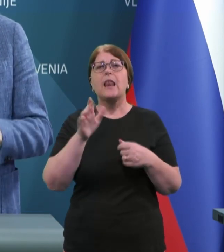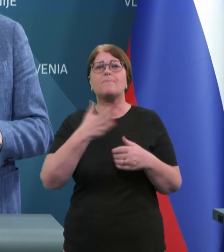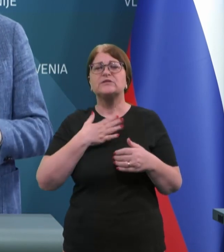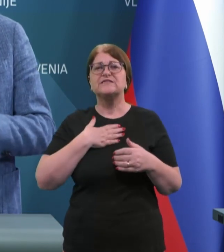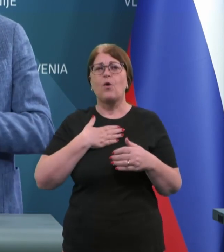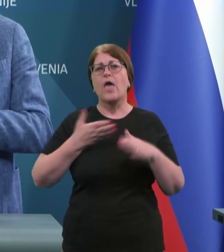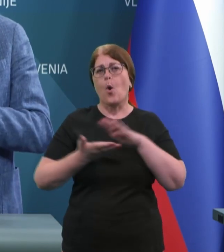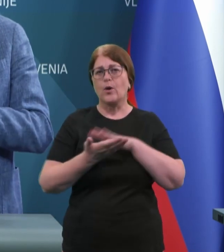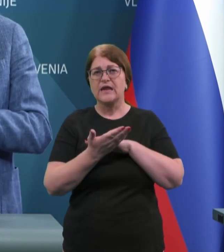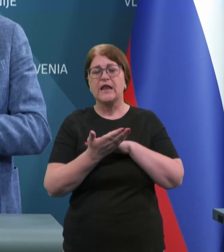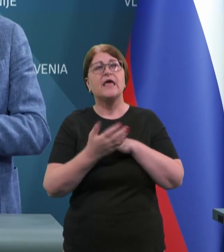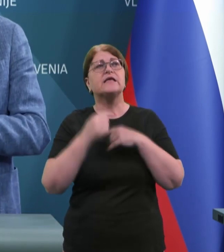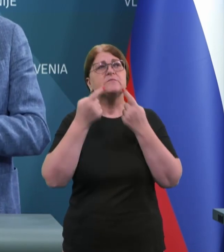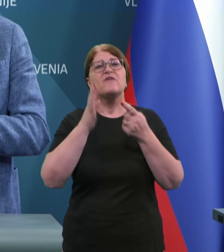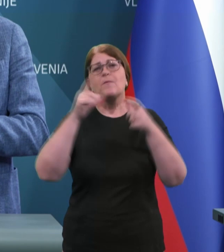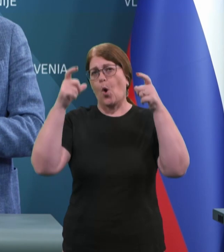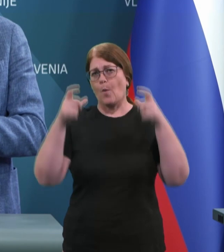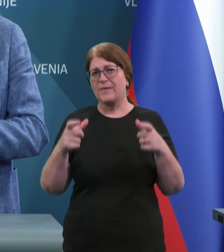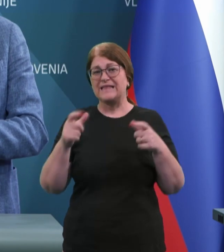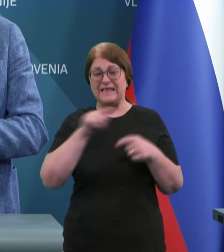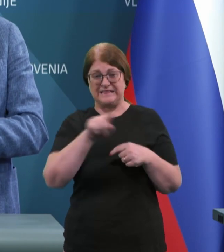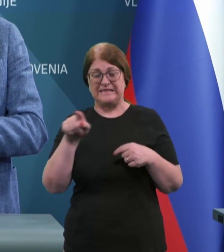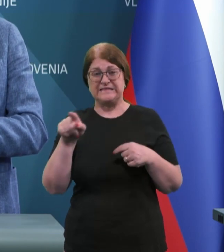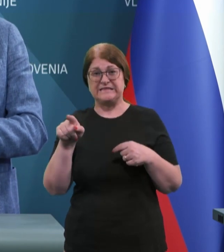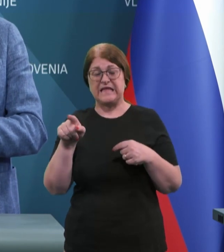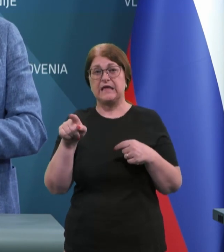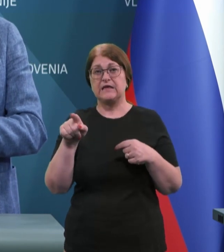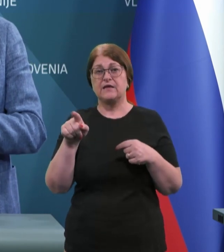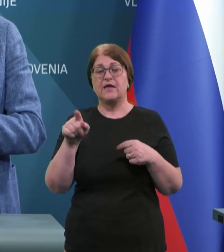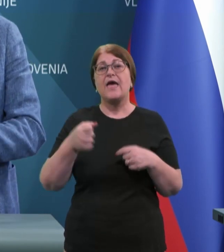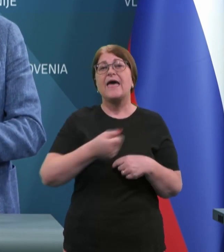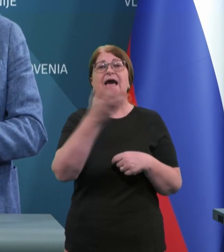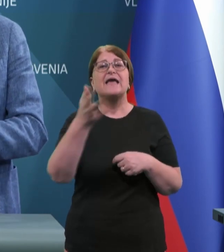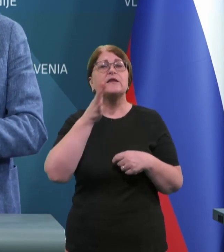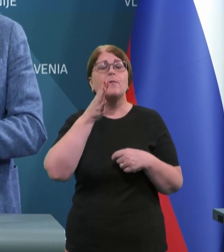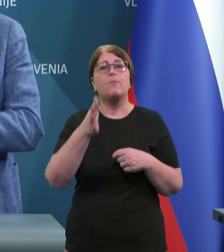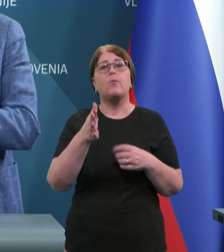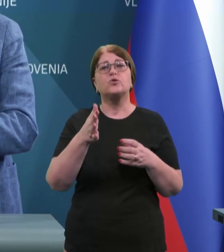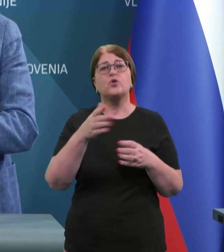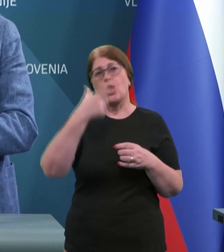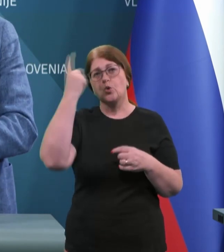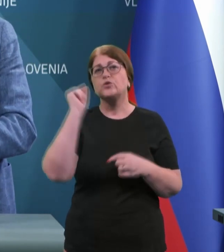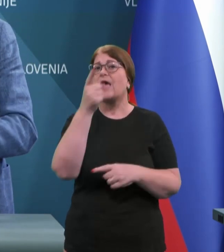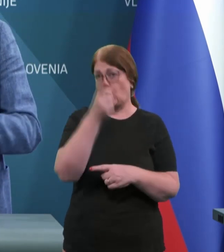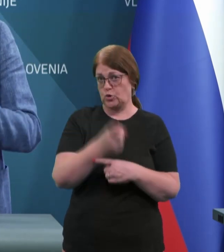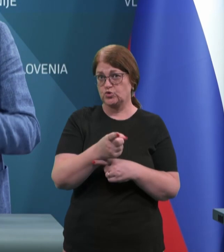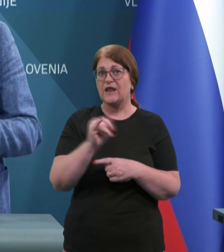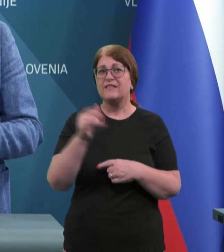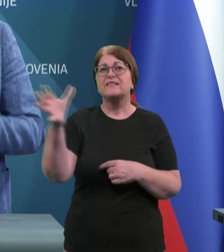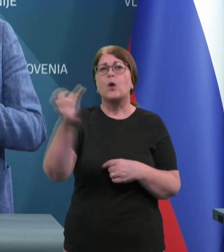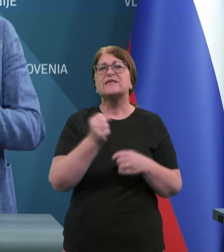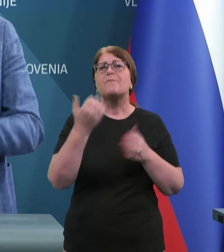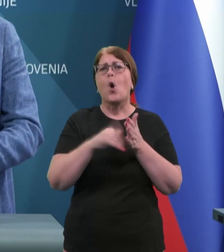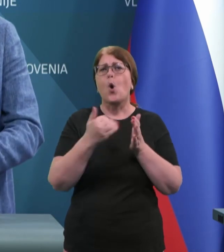Se pravi, da bo objekte, tiste, katere se bojo ljudje odločili, da vzamojo